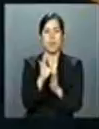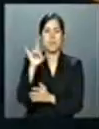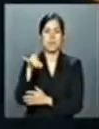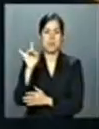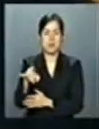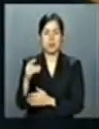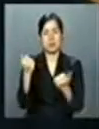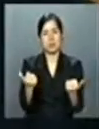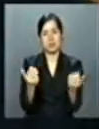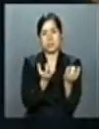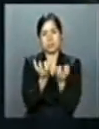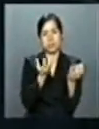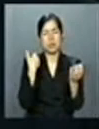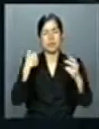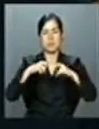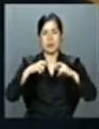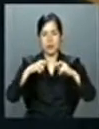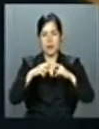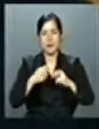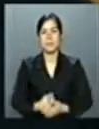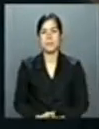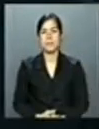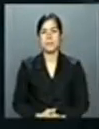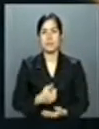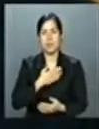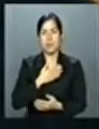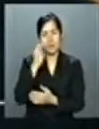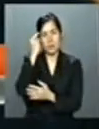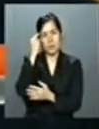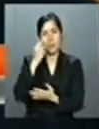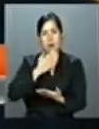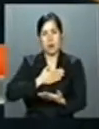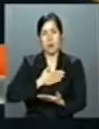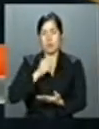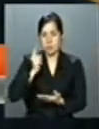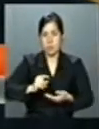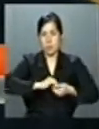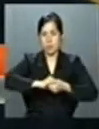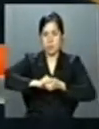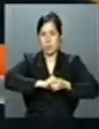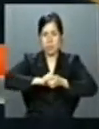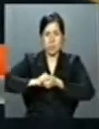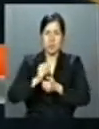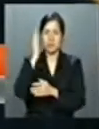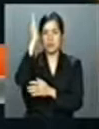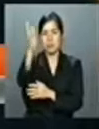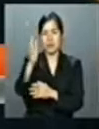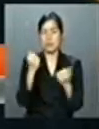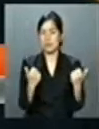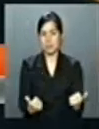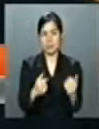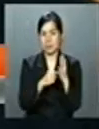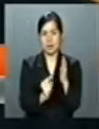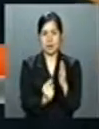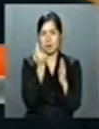บ ทั้งหมดทั่วประเทศผมก็คิดว่าเราต้องร่วมมือกันอีกยาวนานนะครับมันไม่ใช่ว่าแค่จุดนี้อันนี้มันก็เป็นจุดเริ่ม